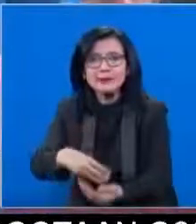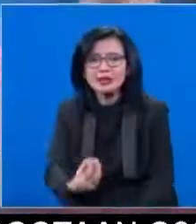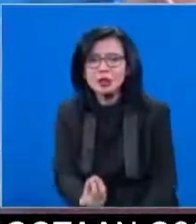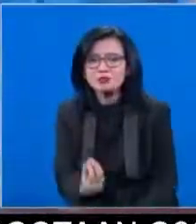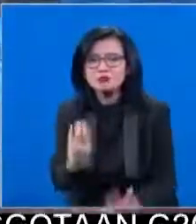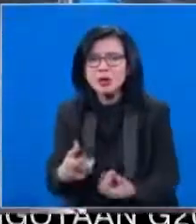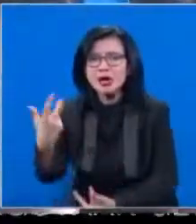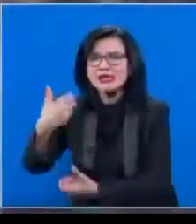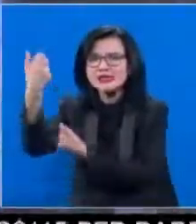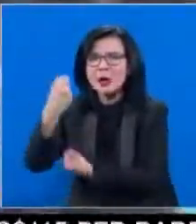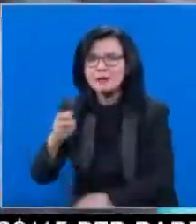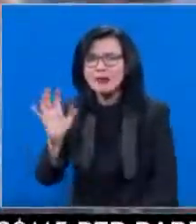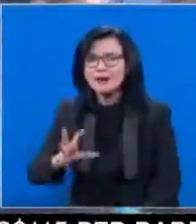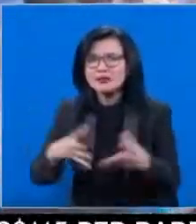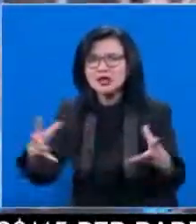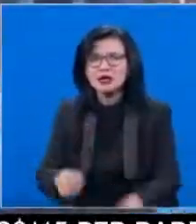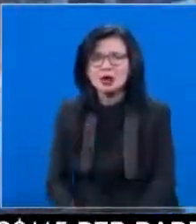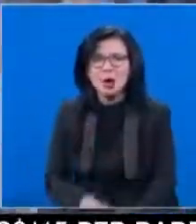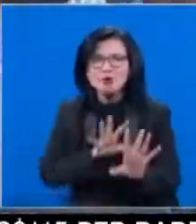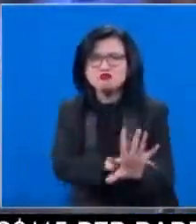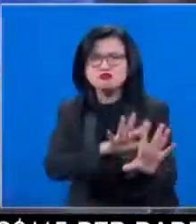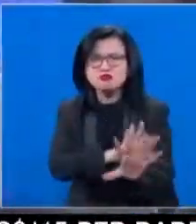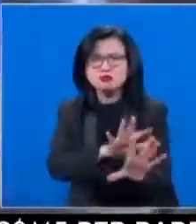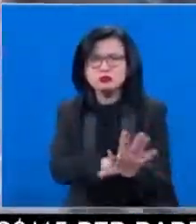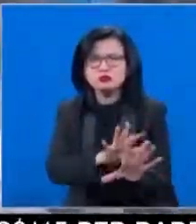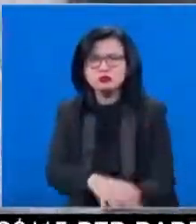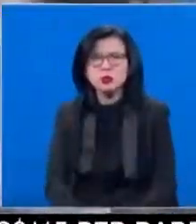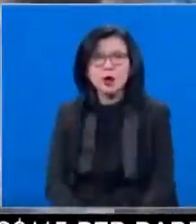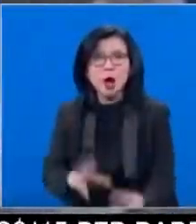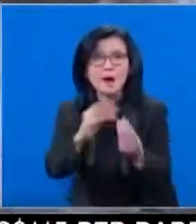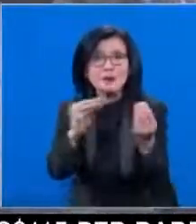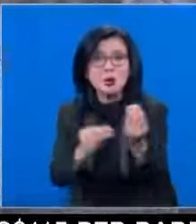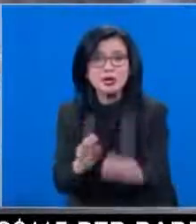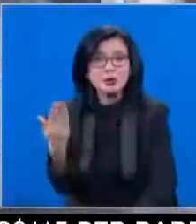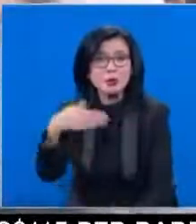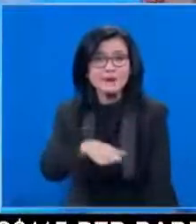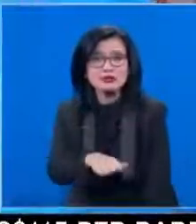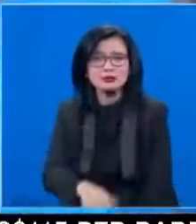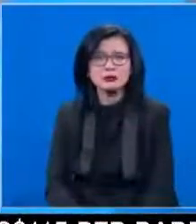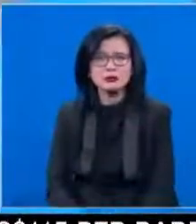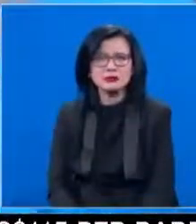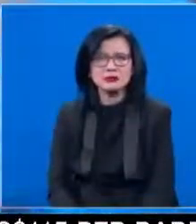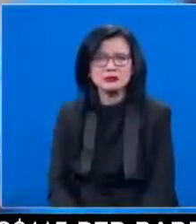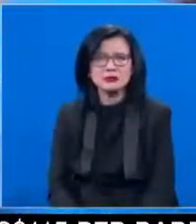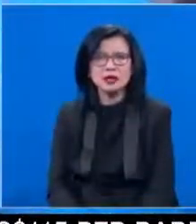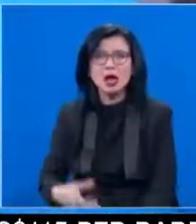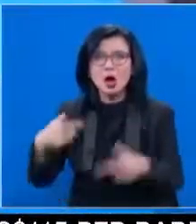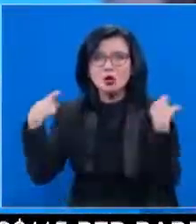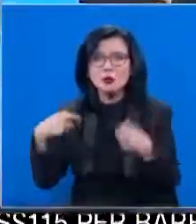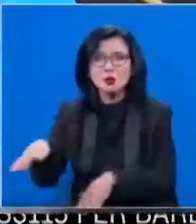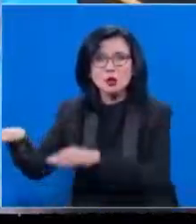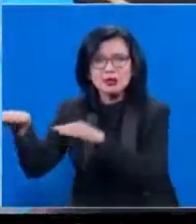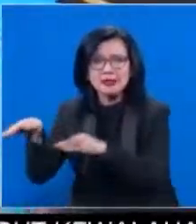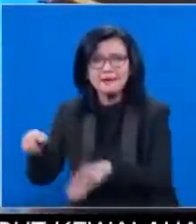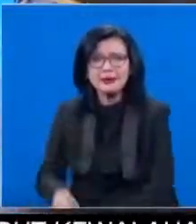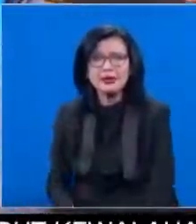terbesar mahasiswa sempat saling dorong dengan petugas saat perwakilan mereka akan diterima Gubernur Jambi sementara Gubernur Jambi Al